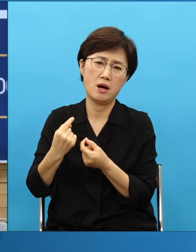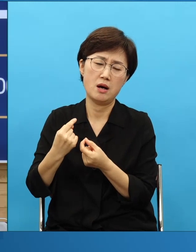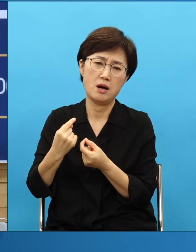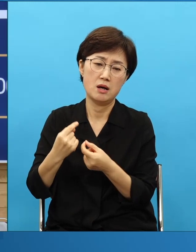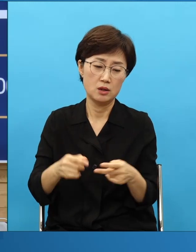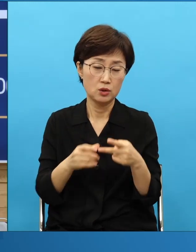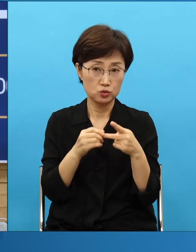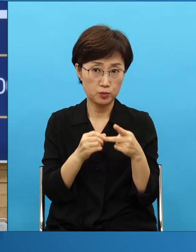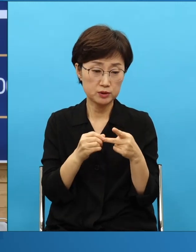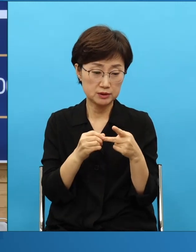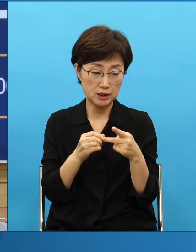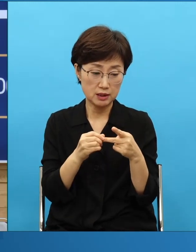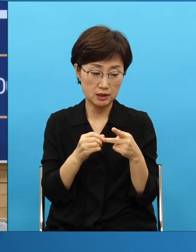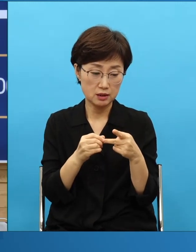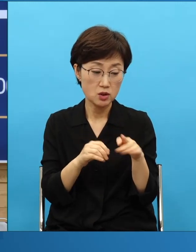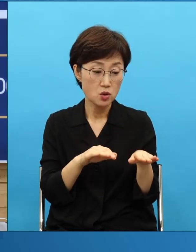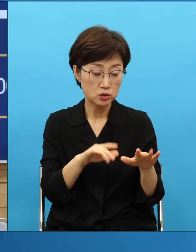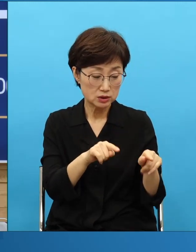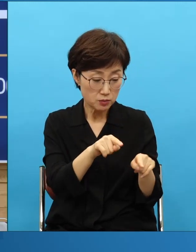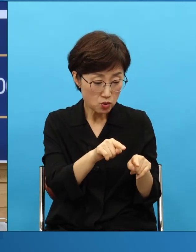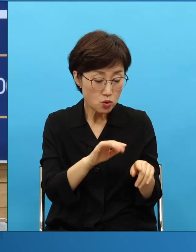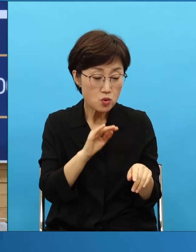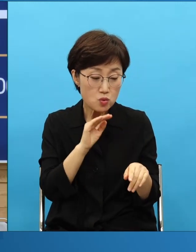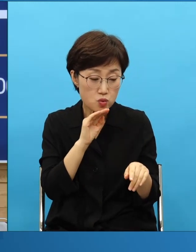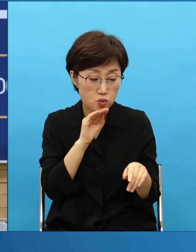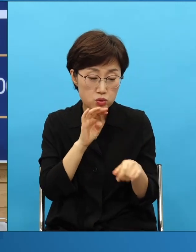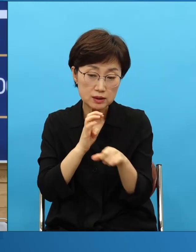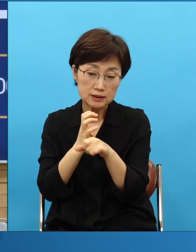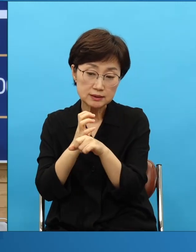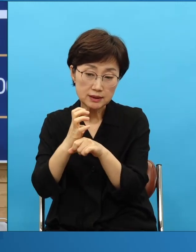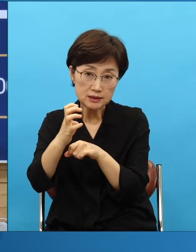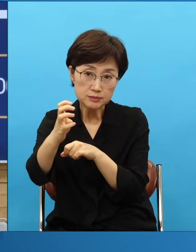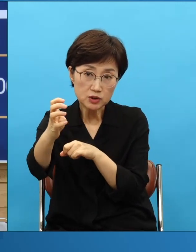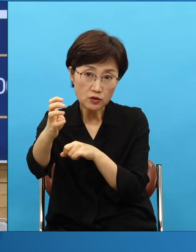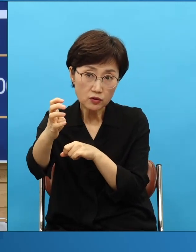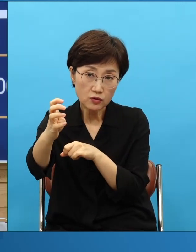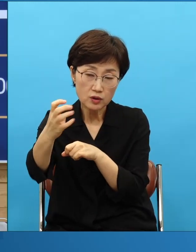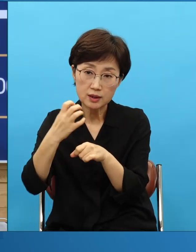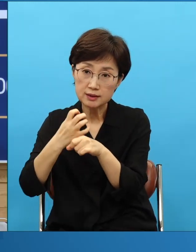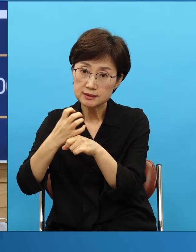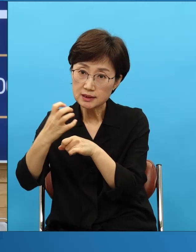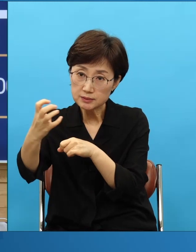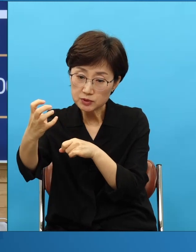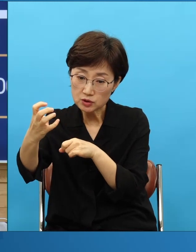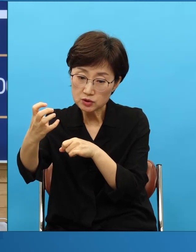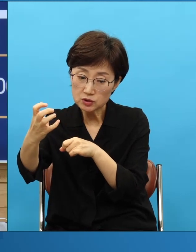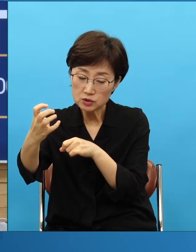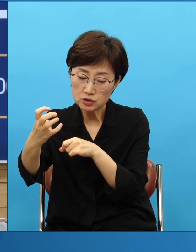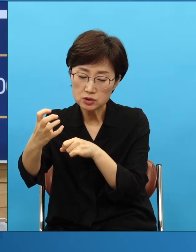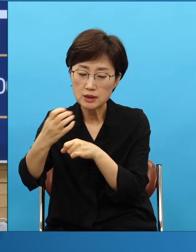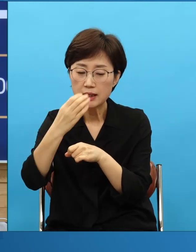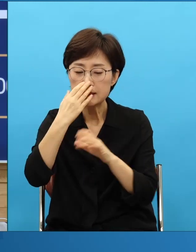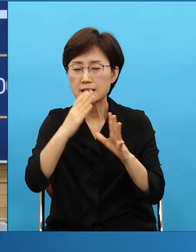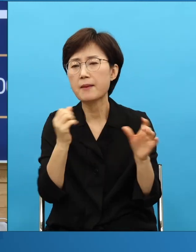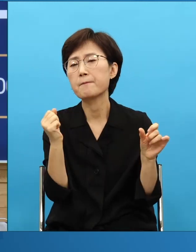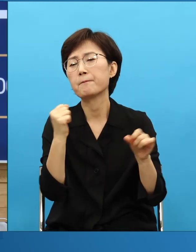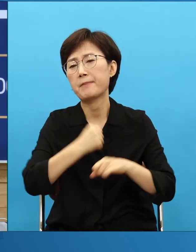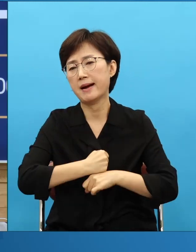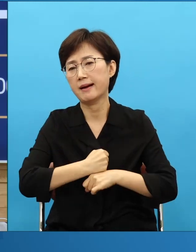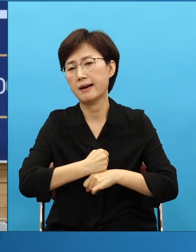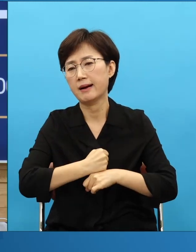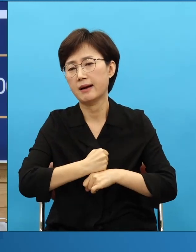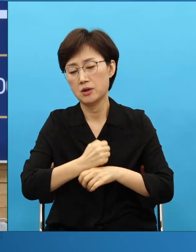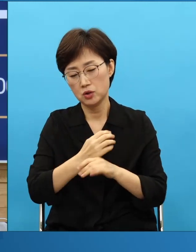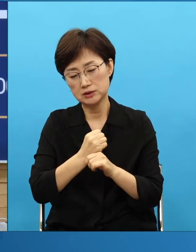한 40년만 있으면 이스라엘은 무너집니다. 주후 70년. Is that in AD 70, in about 40